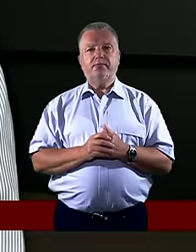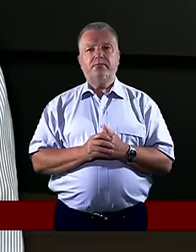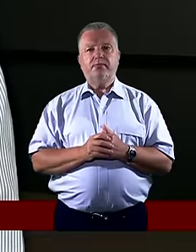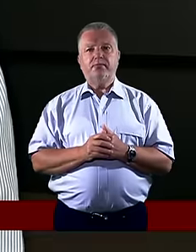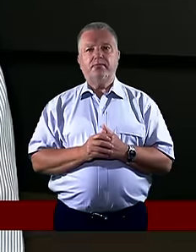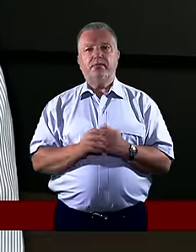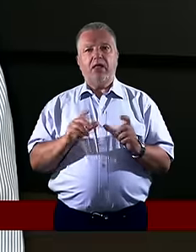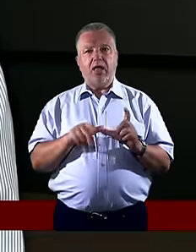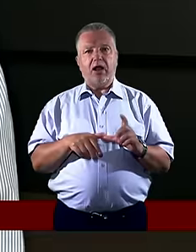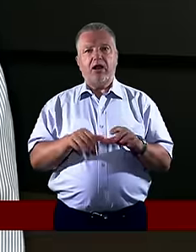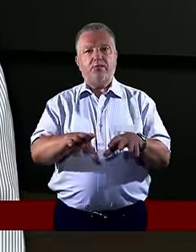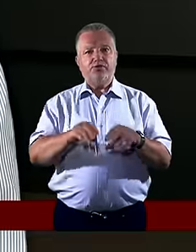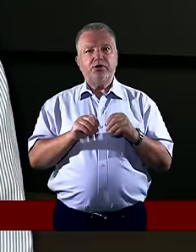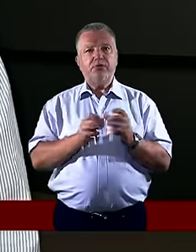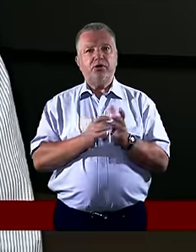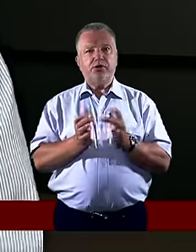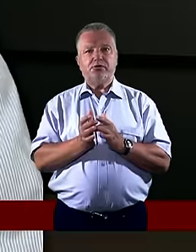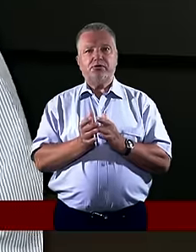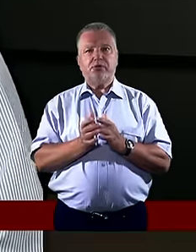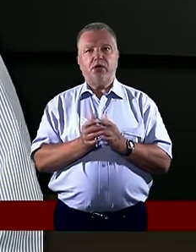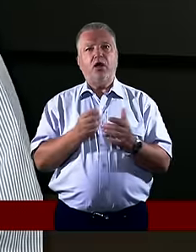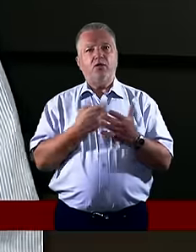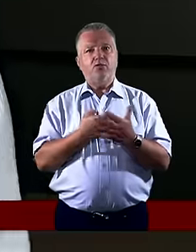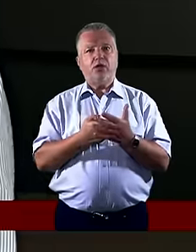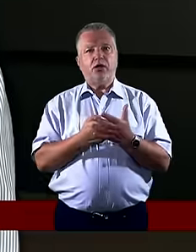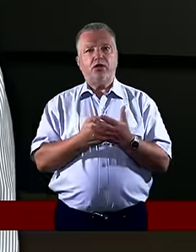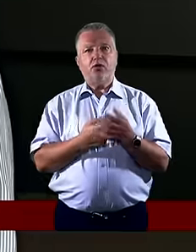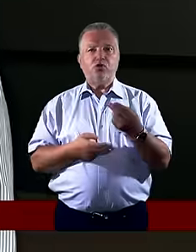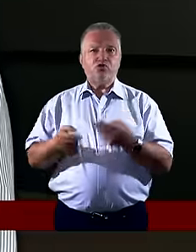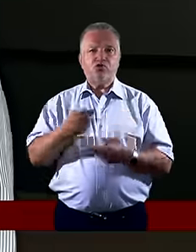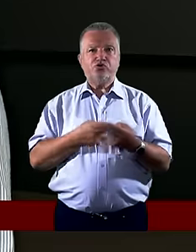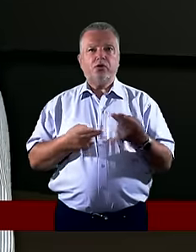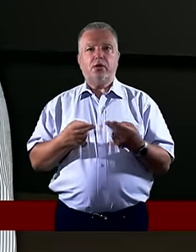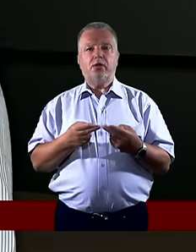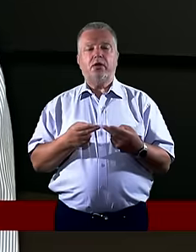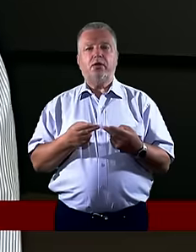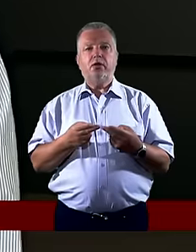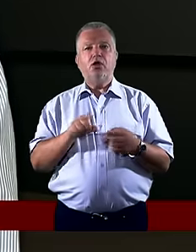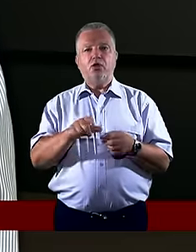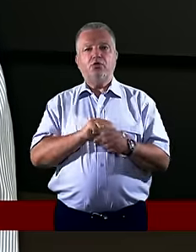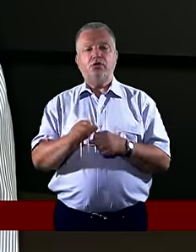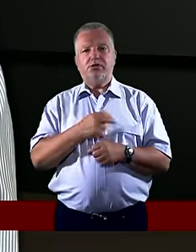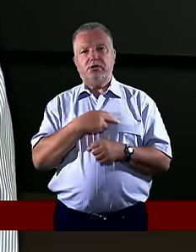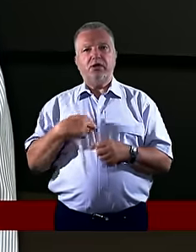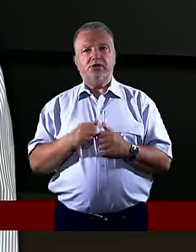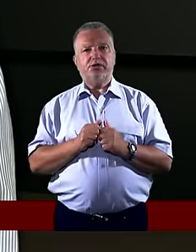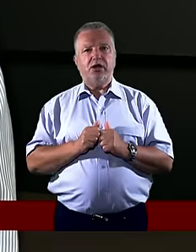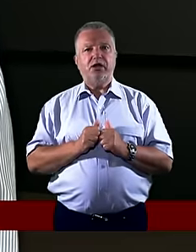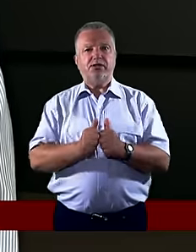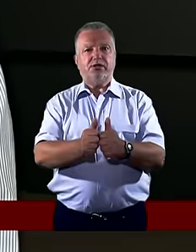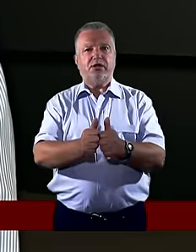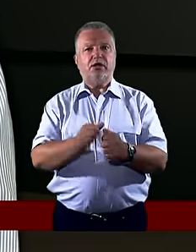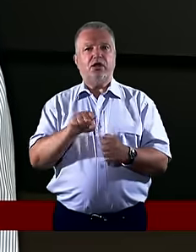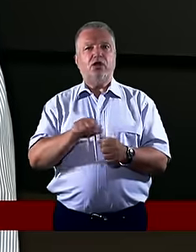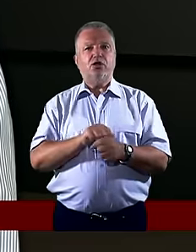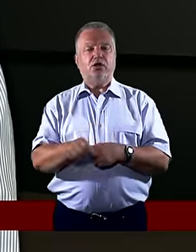dzieckiem Bożym. Ale przyjmij Jezusa. Pukaj, szukaj. No to jest nasze zadanie, prawda?